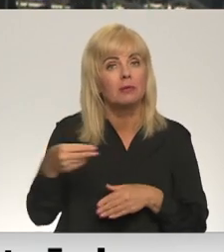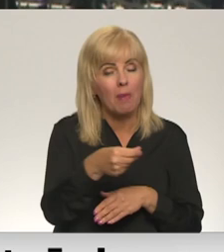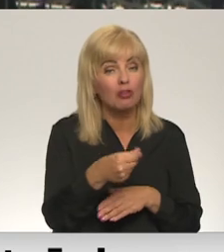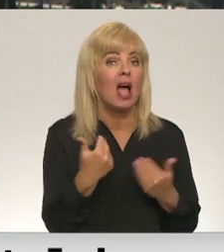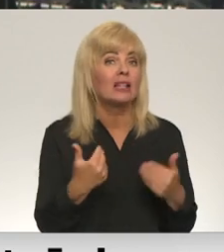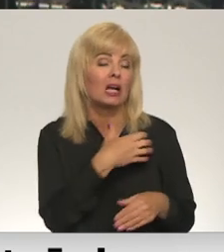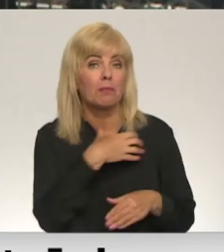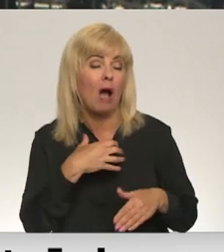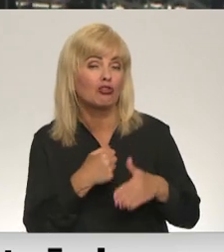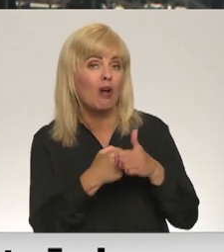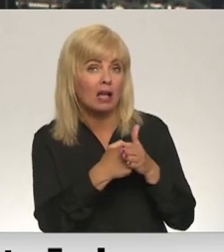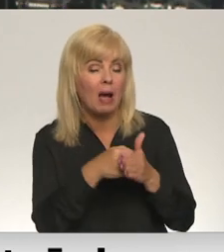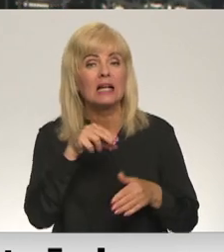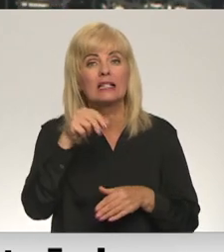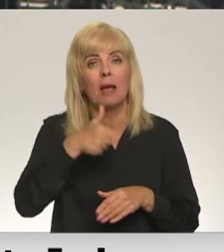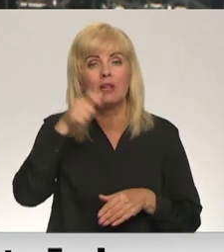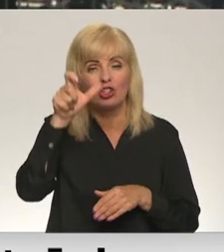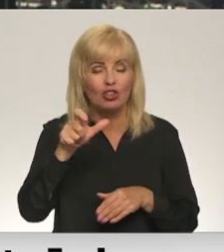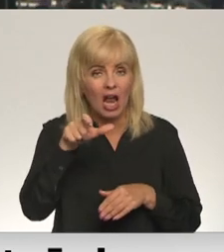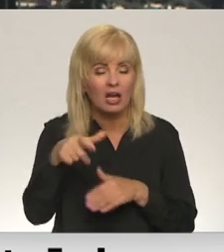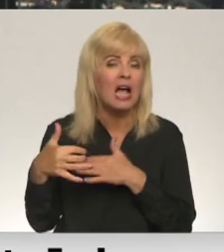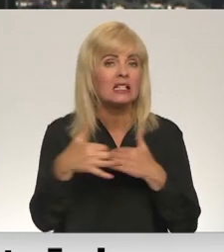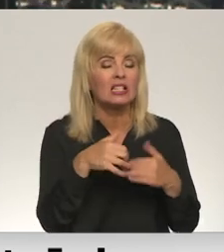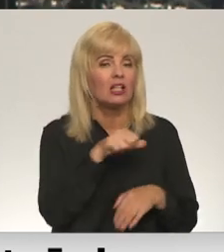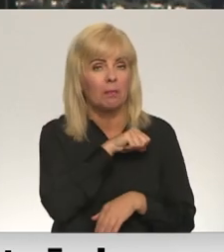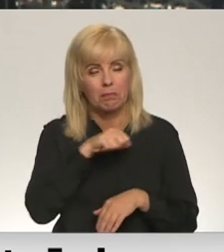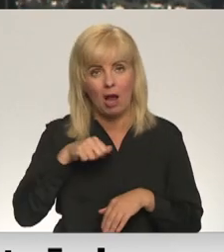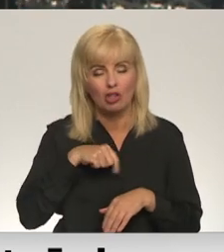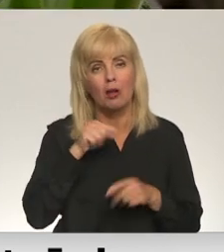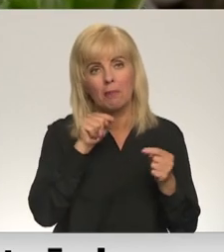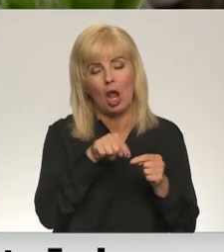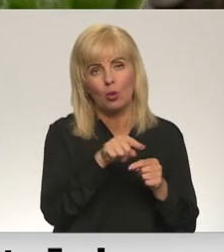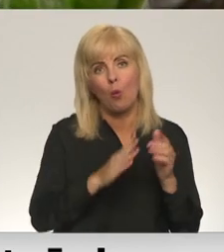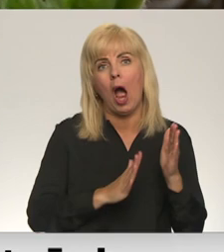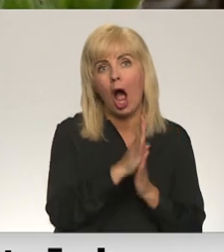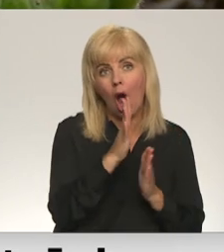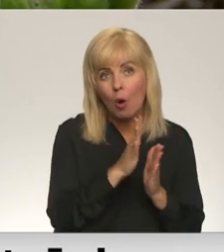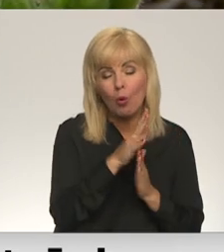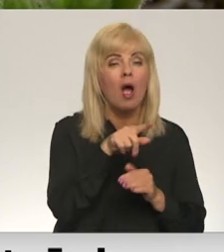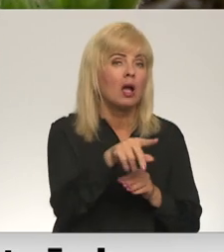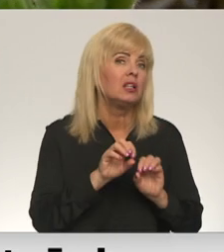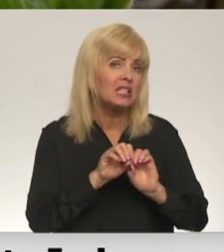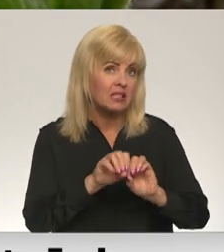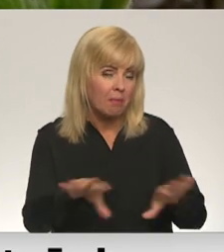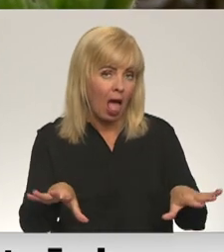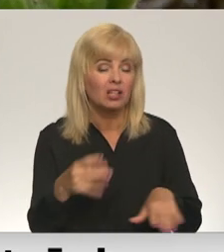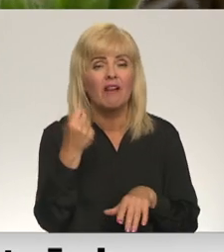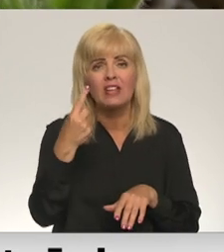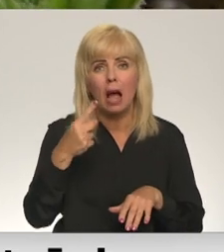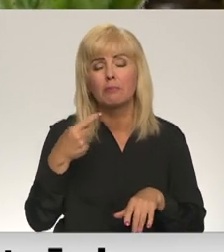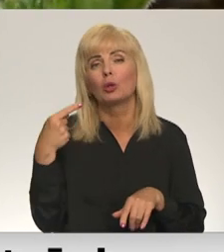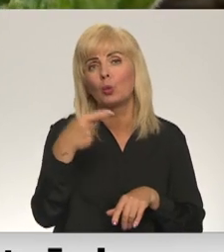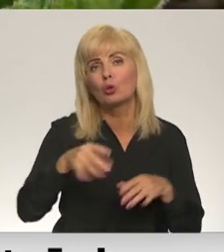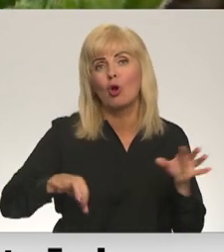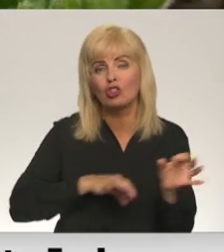pašvaldības un zemju īpašnieki ar nevēlamo augu sugu cīnās saviem spēkiem. Latvāņu izplatība ir te 11 tūkstoši